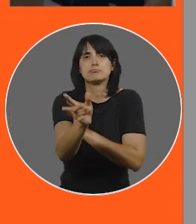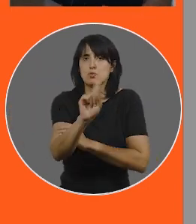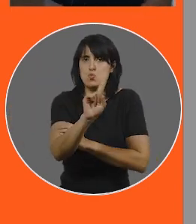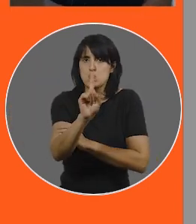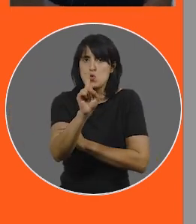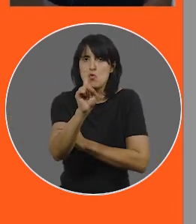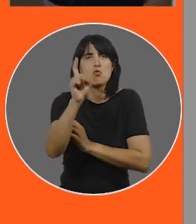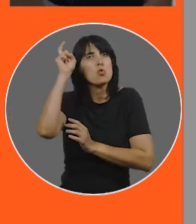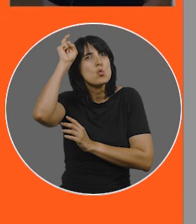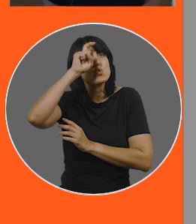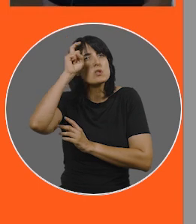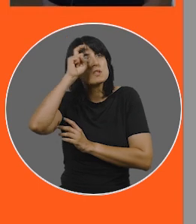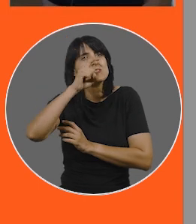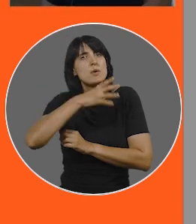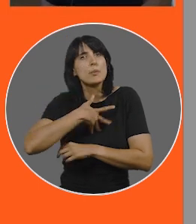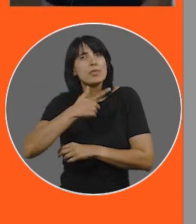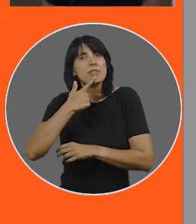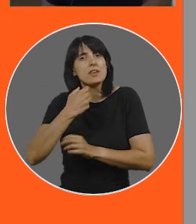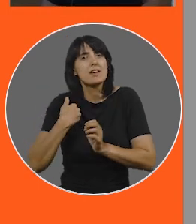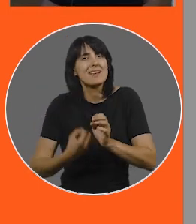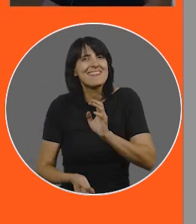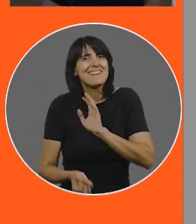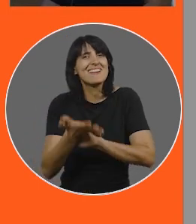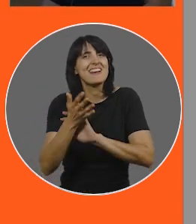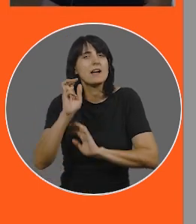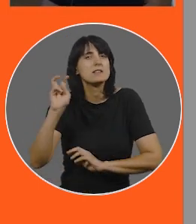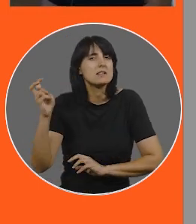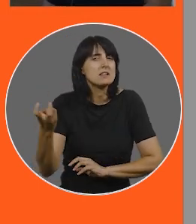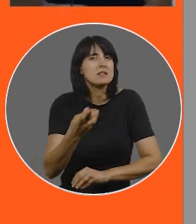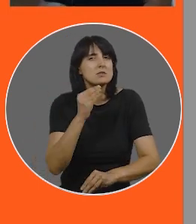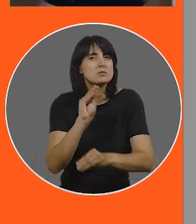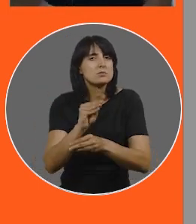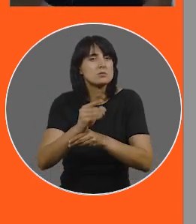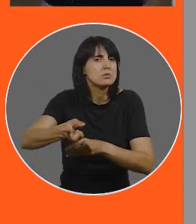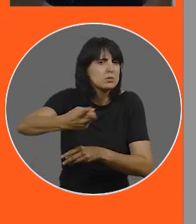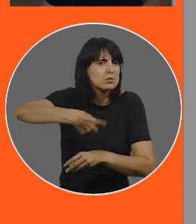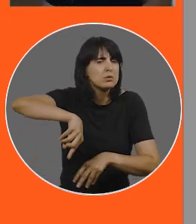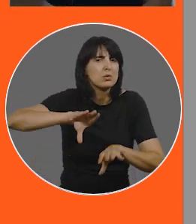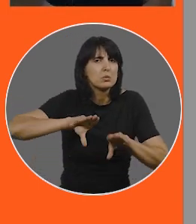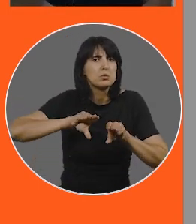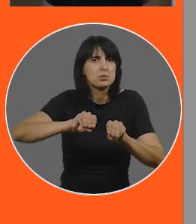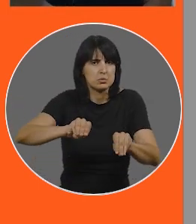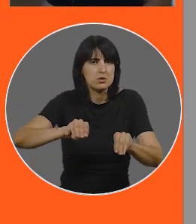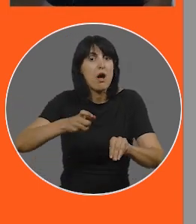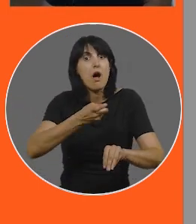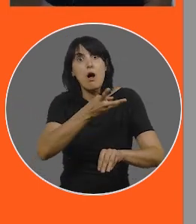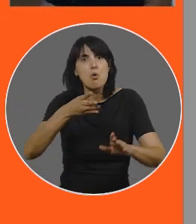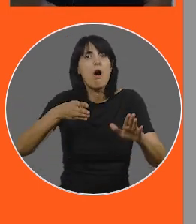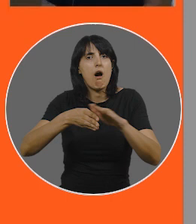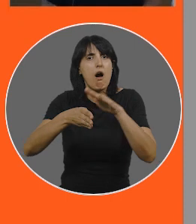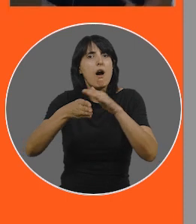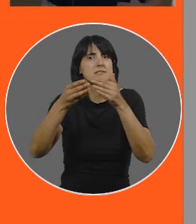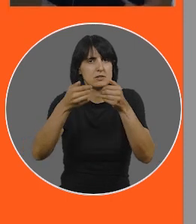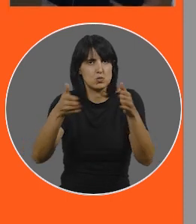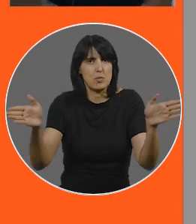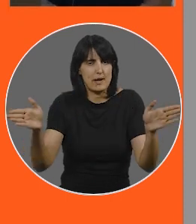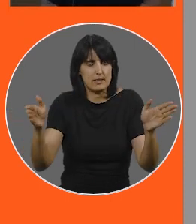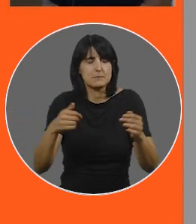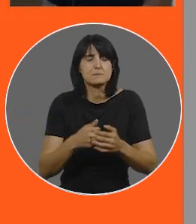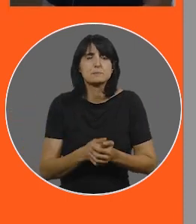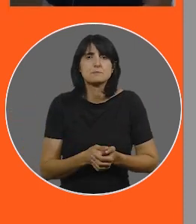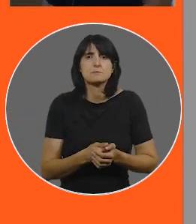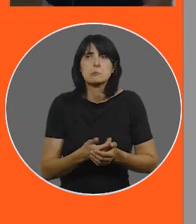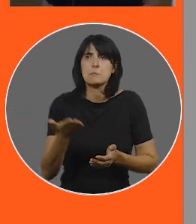fer, sinó que creem recursos educatius que us poden servir. I alguns d'aquests són en accés obert. Per